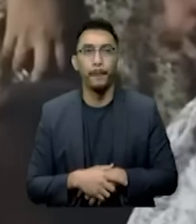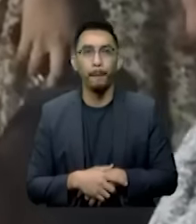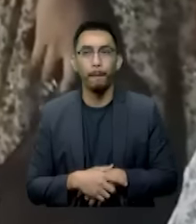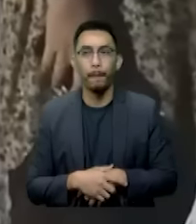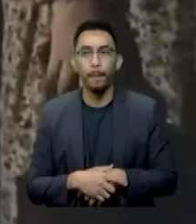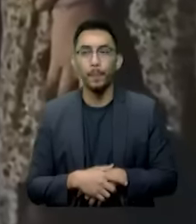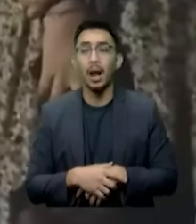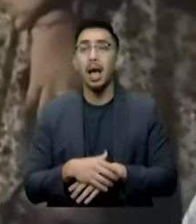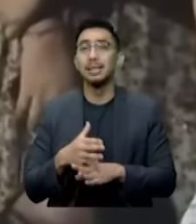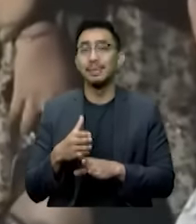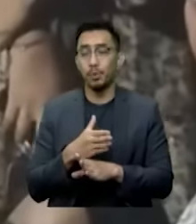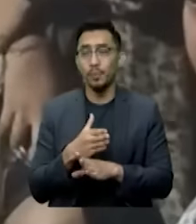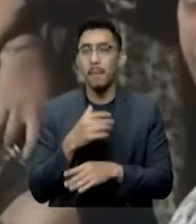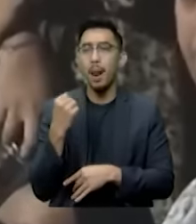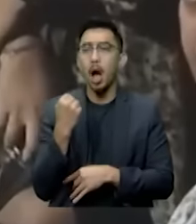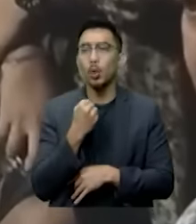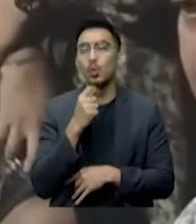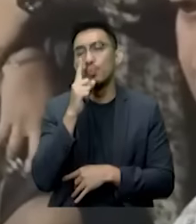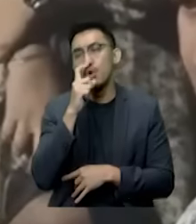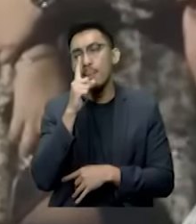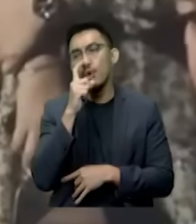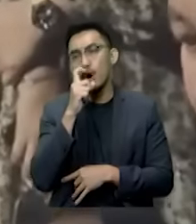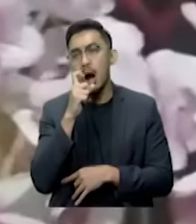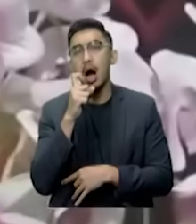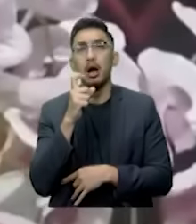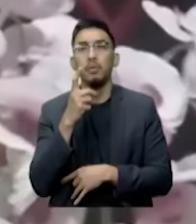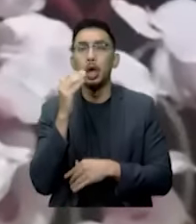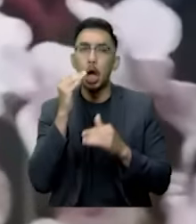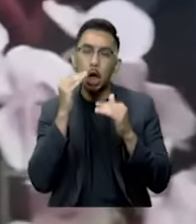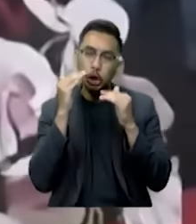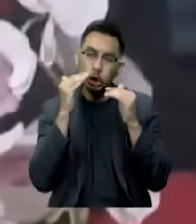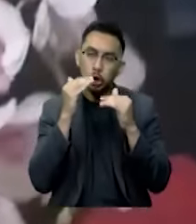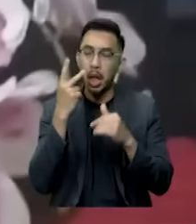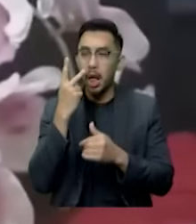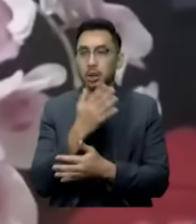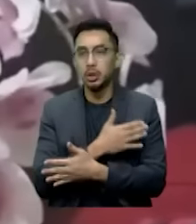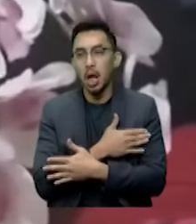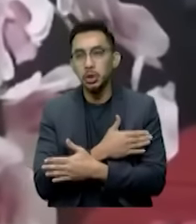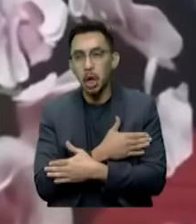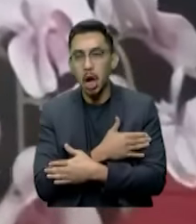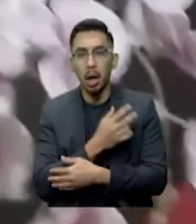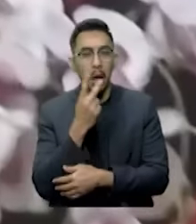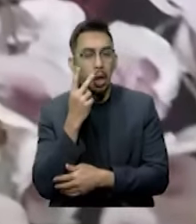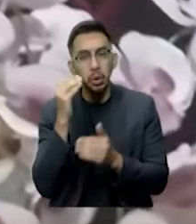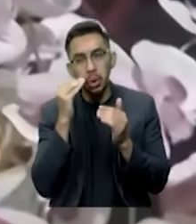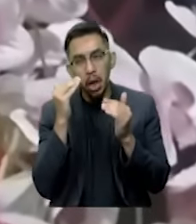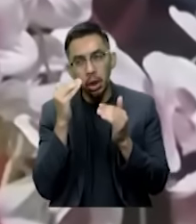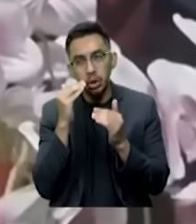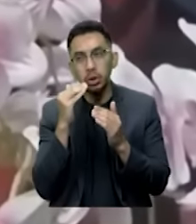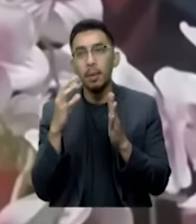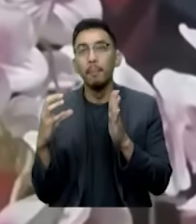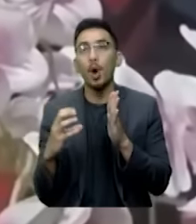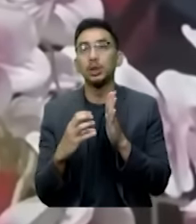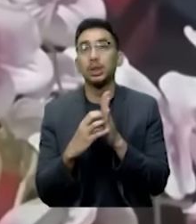Sebelumnya pelaku sempat bersandiwara berpura-pura menangis saat melihat jasad korban dan sempat memposting informasi korban hilang di